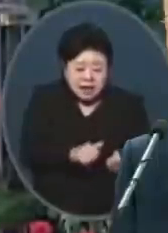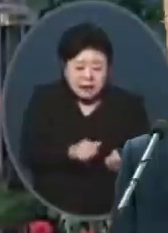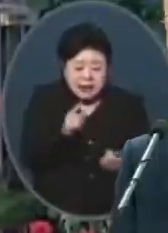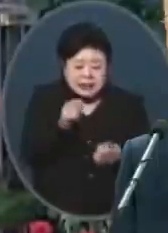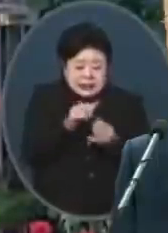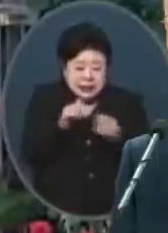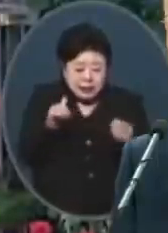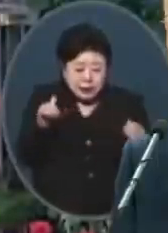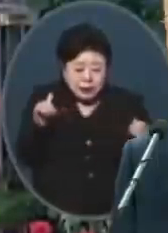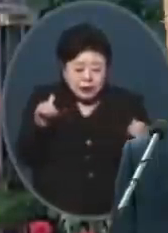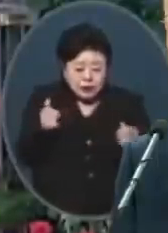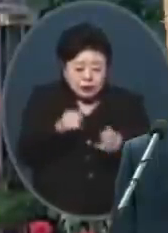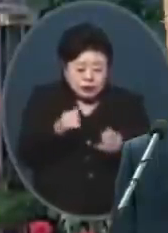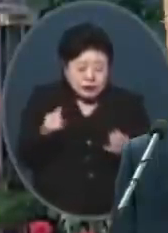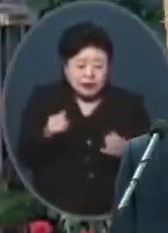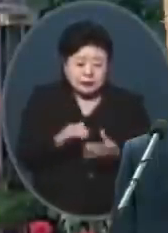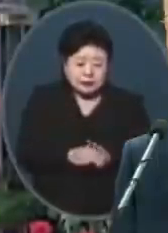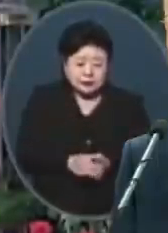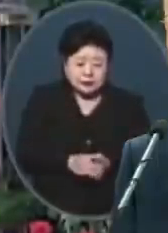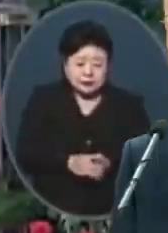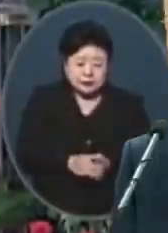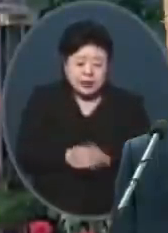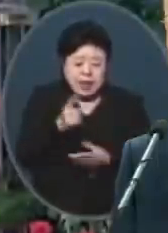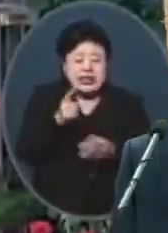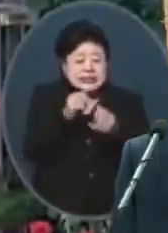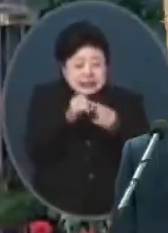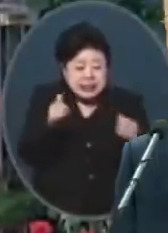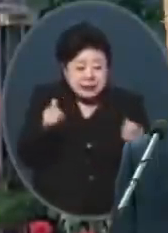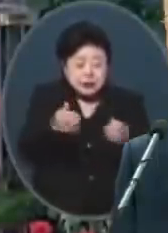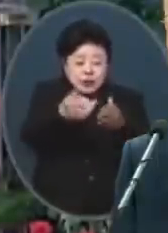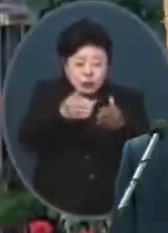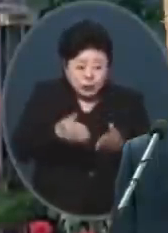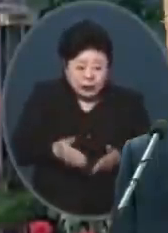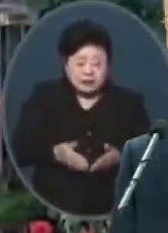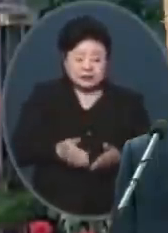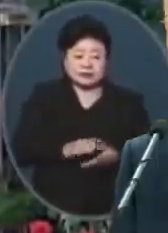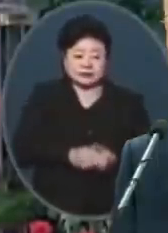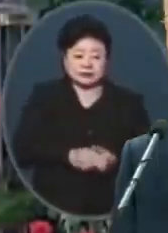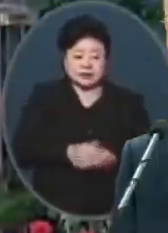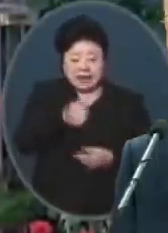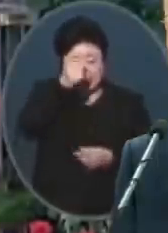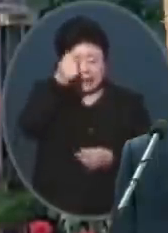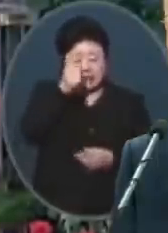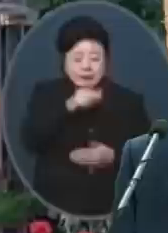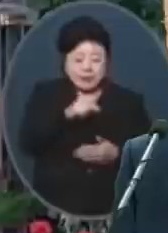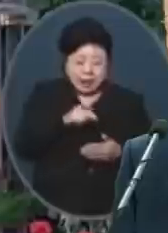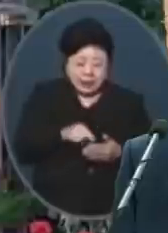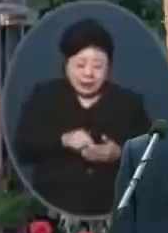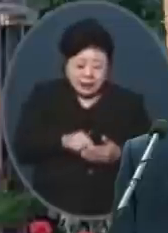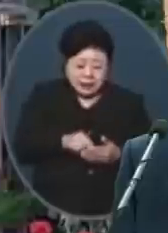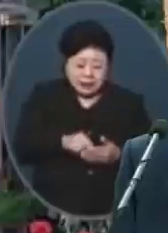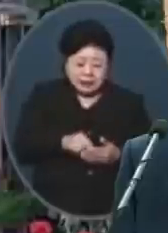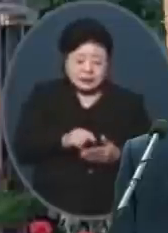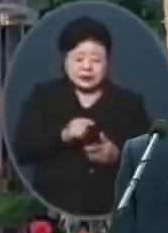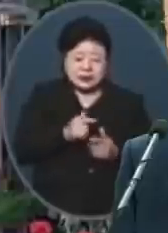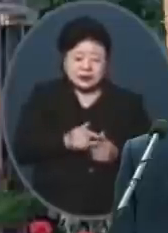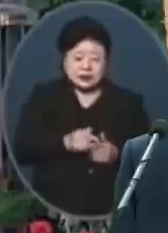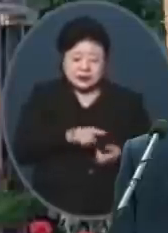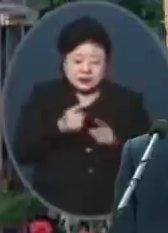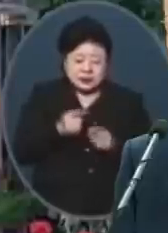말미암아 죽은 자의 부활도 한 사람의 말미암인도다 아담 안에서 모든 사람의 죽은 것